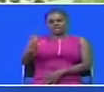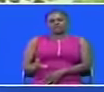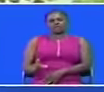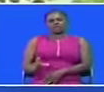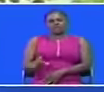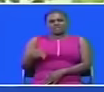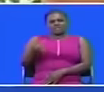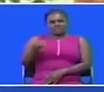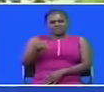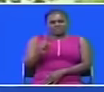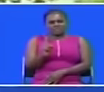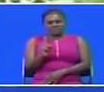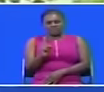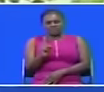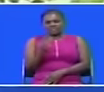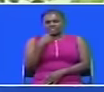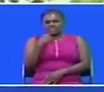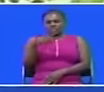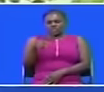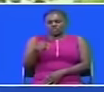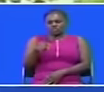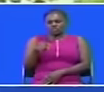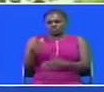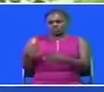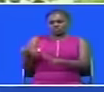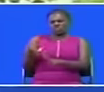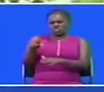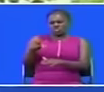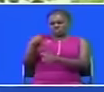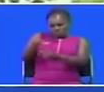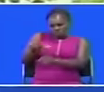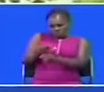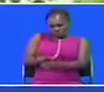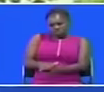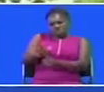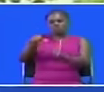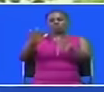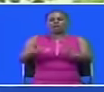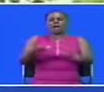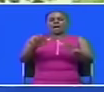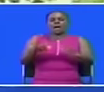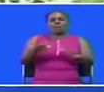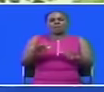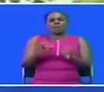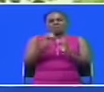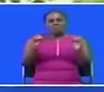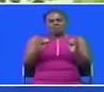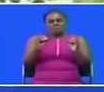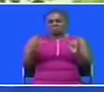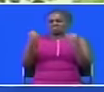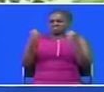ambaye wanaambiwanga na wahenga ati ukichengwa tulia. Wengine wanasema oh mwenye